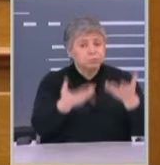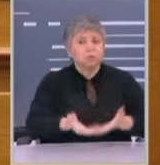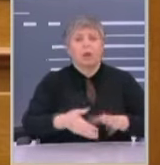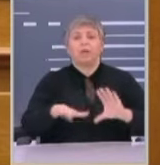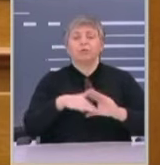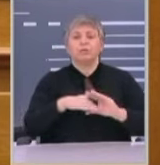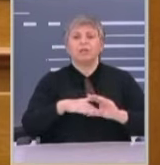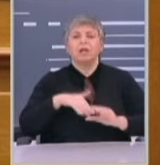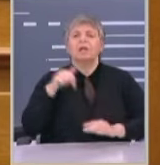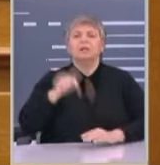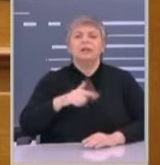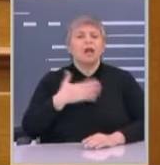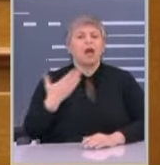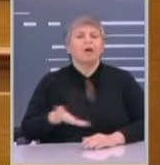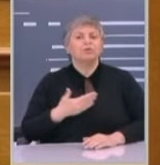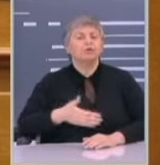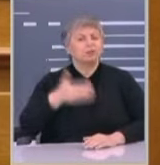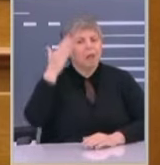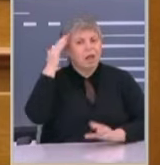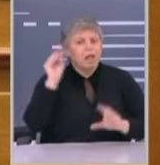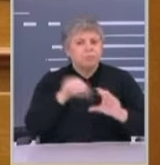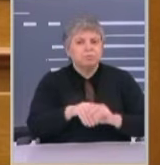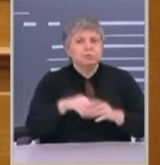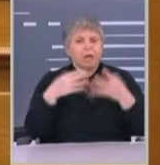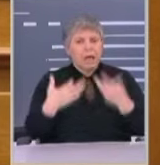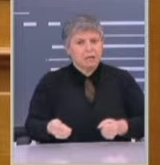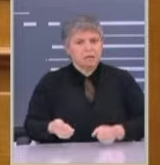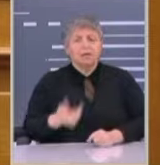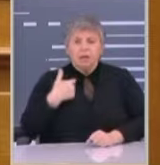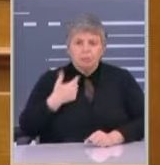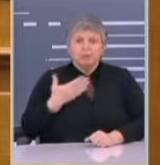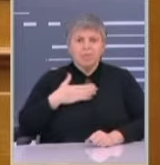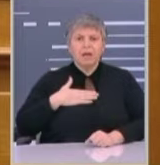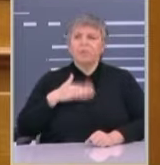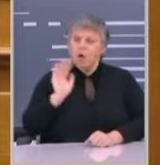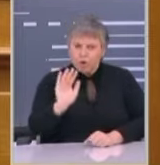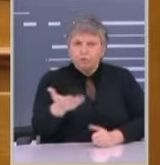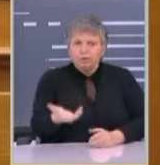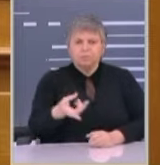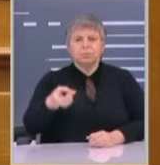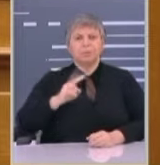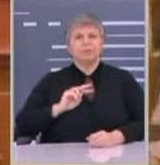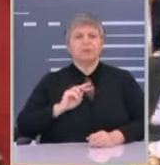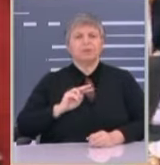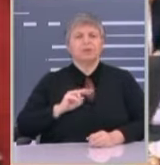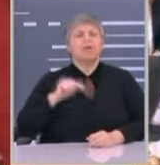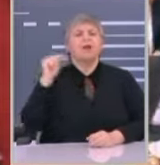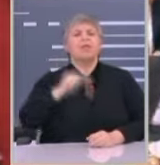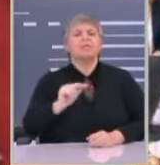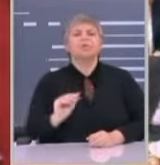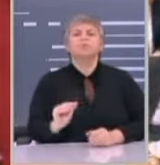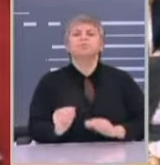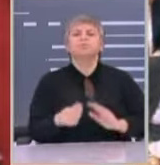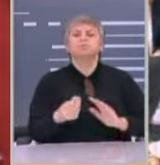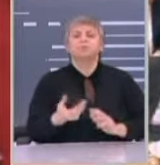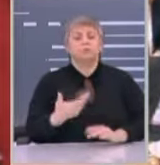έργο, Φορίδη, τα πήρατε εσείς? Κύριε Φορίδη, τέλειωσε ο χρόνος. Αυτό λοιπόν κύριε Πρόεδρε το οποίο ανέκυψε, απόλυνε